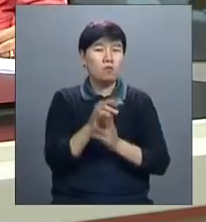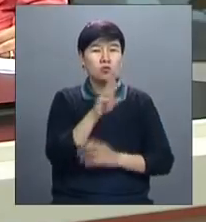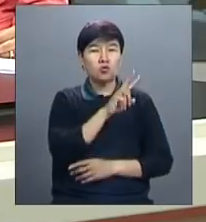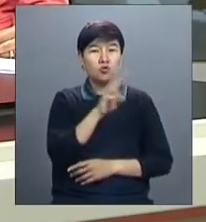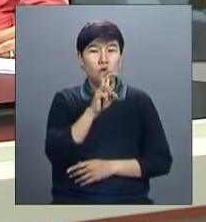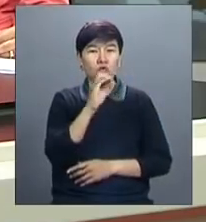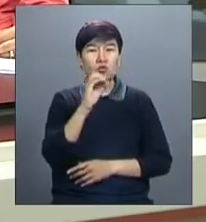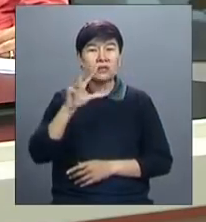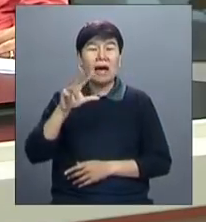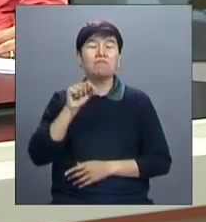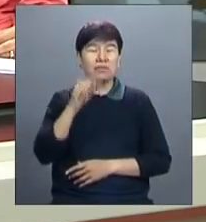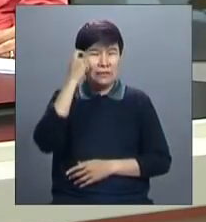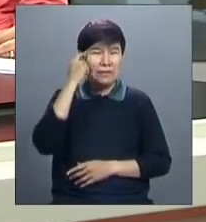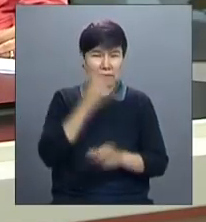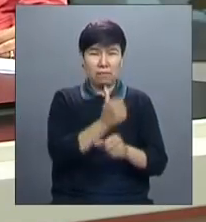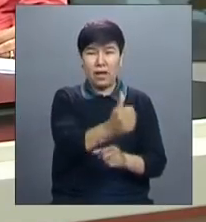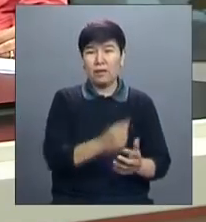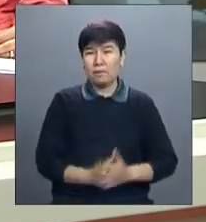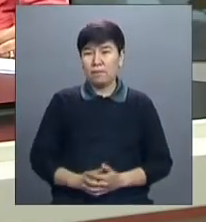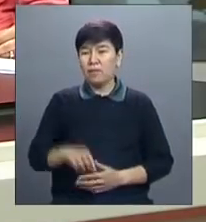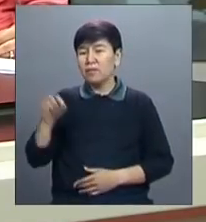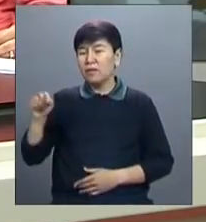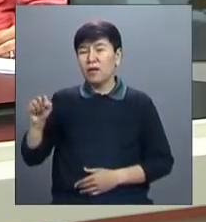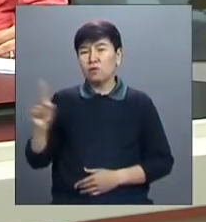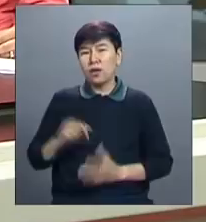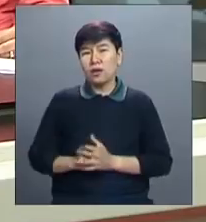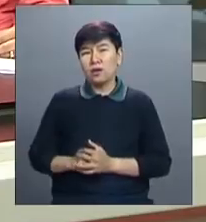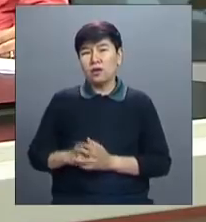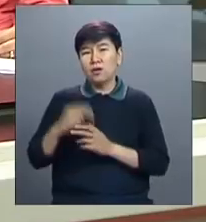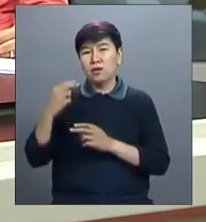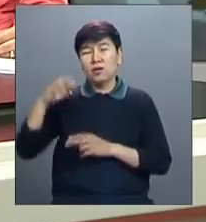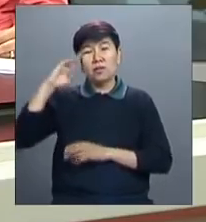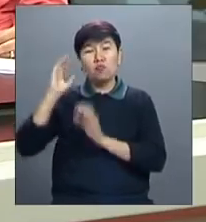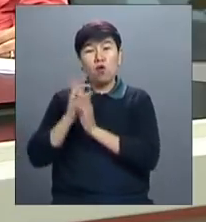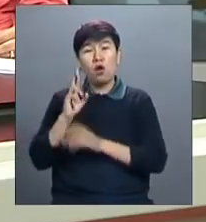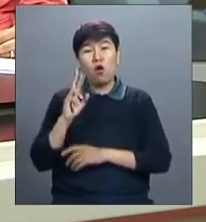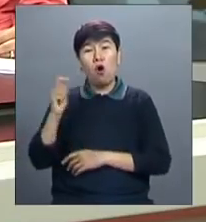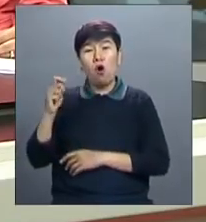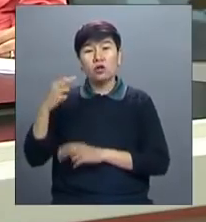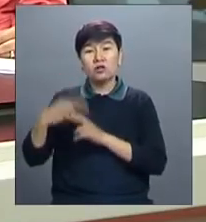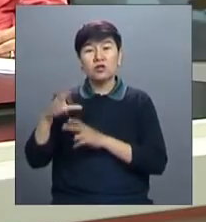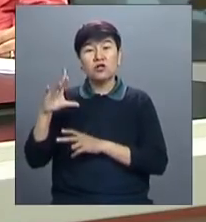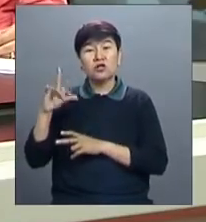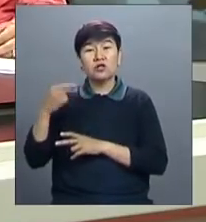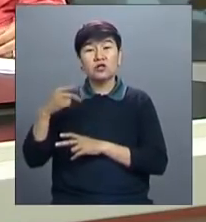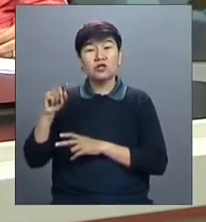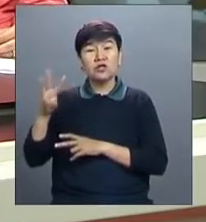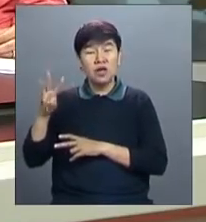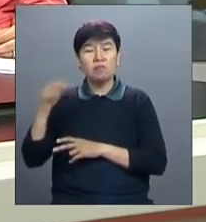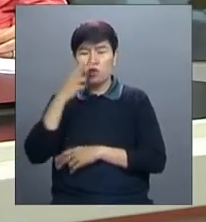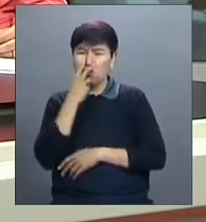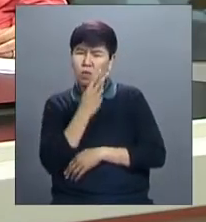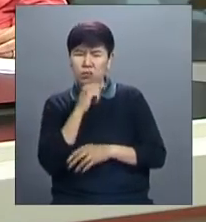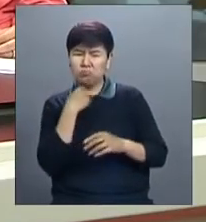นั้นร้อยตำรวจเอกเฉลิมประเมินว่าเป็นไปไม่ได้ค่ะก่อนจะย้ำถึงกลไกของพรรคเพื่อไทยที่จะคว้าชัยชนะในการเลือกตั้ง